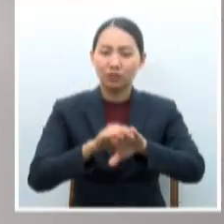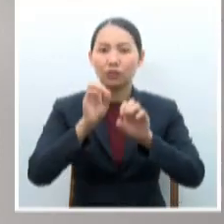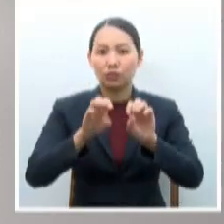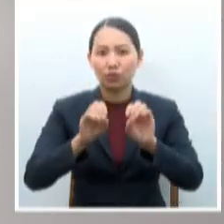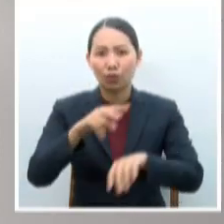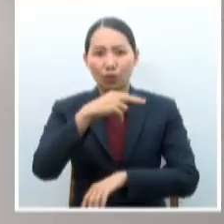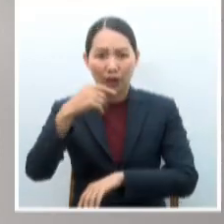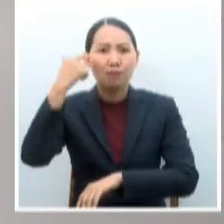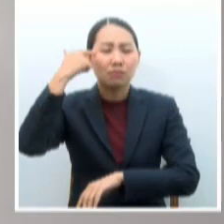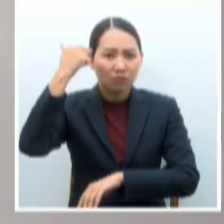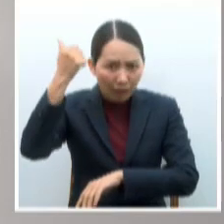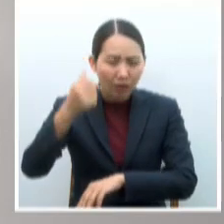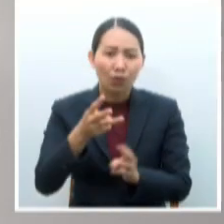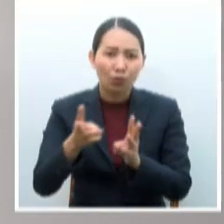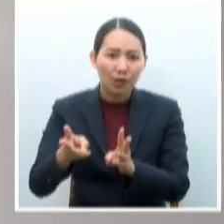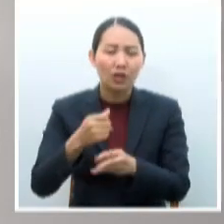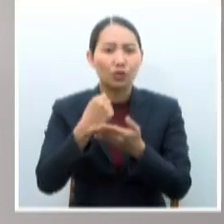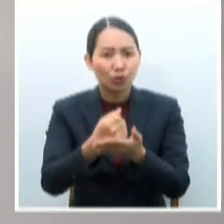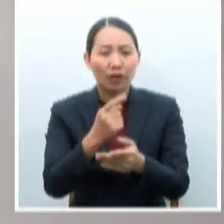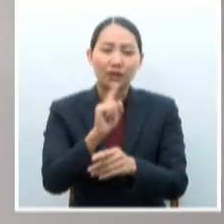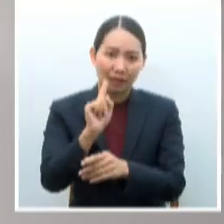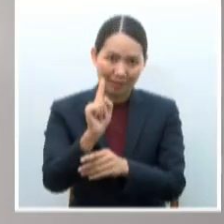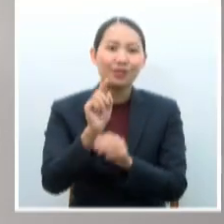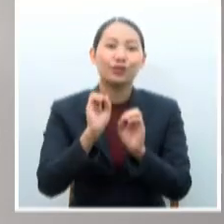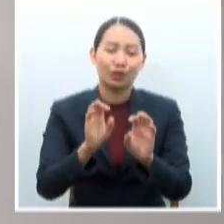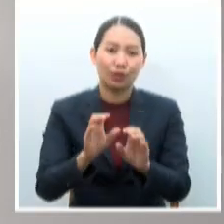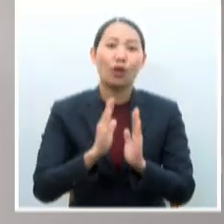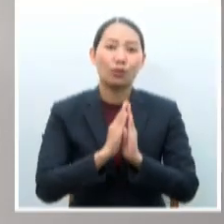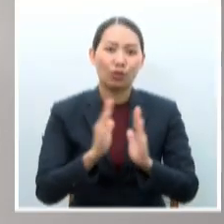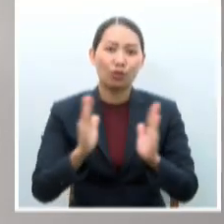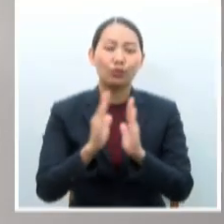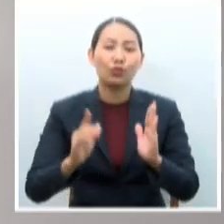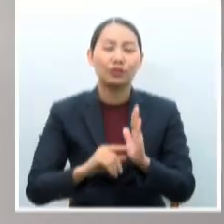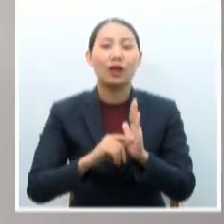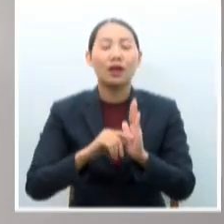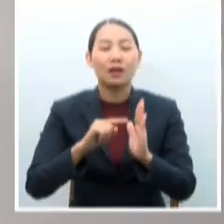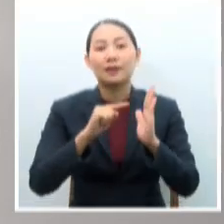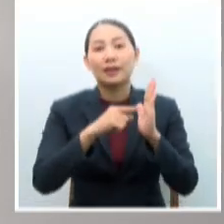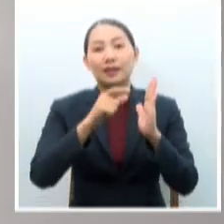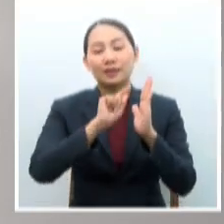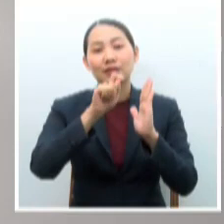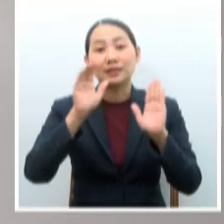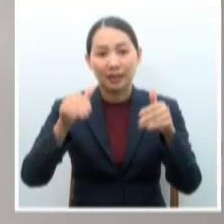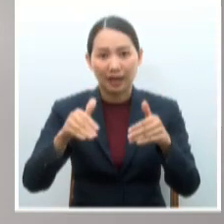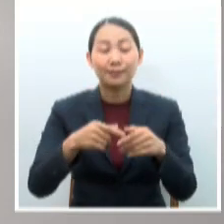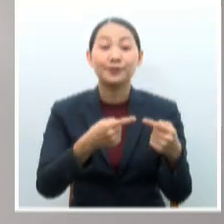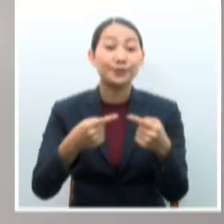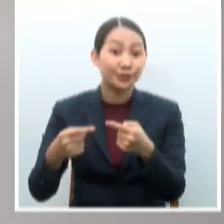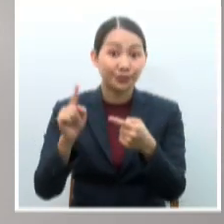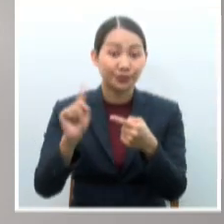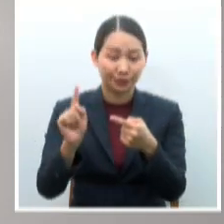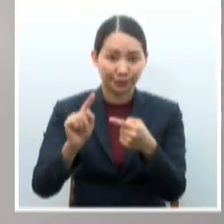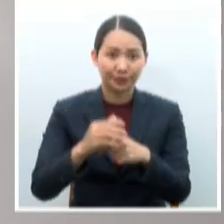ช่นนี้ด้วยนะคะขอบคุณสพป.ชัยนาทมากๆเลยค่ะท่านผู้ชมทุกท่านคะเราไปต่อกันนะคะกับซีรีส์สารพลังครูส